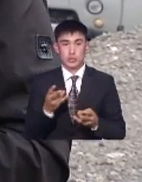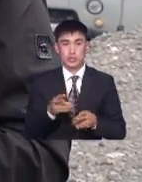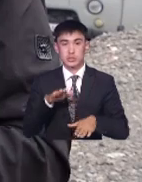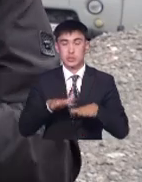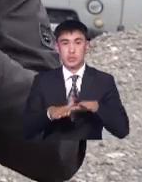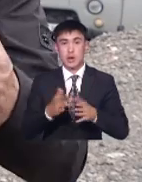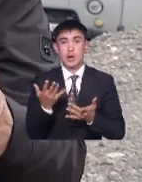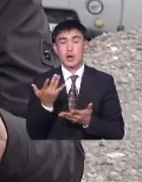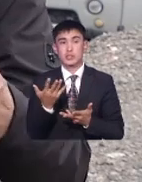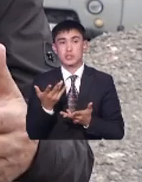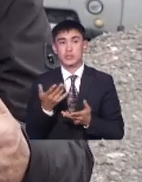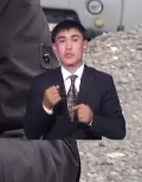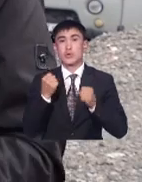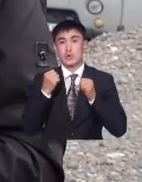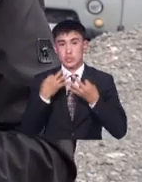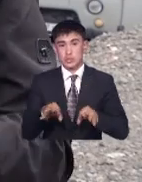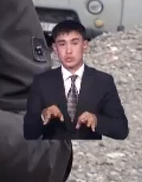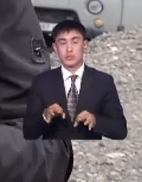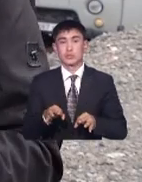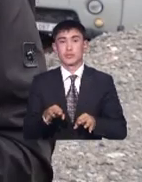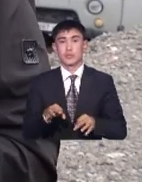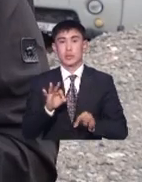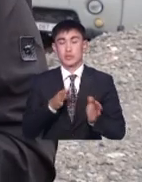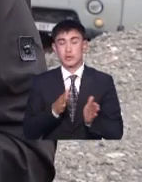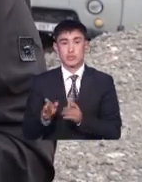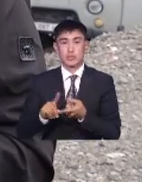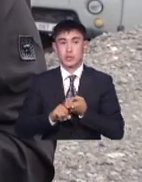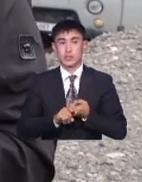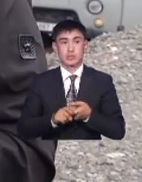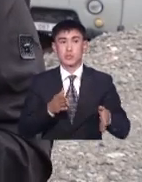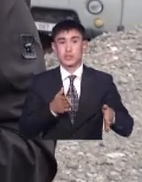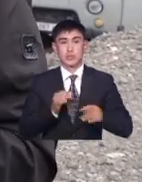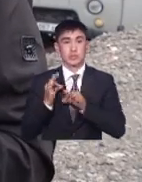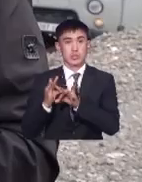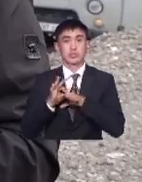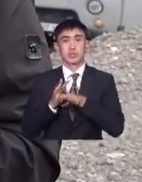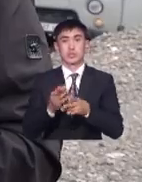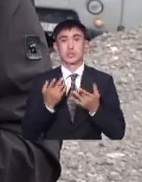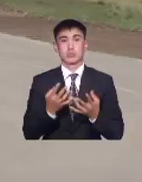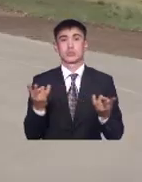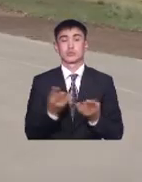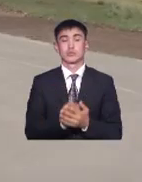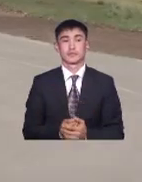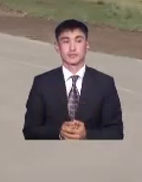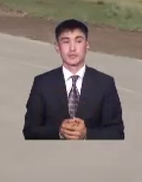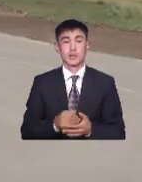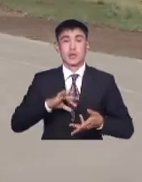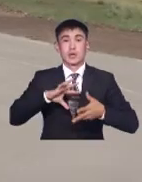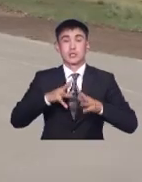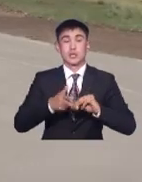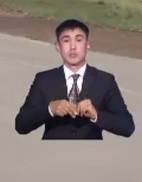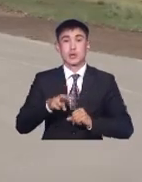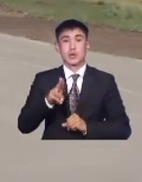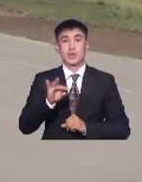салмақты қанша заңға байланысты, нормативке байланысты тасуға талап етуіміз керек деп ойлаймын. Жалпы Кербұлақ